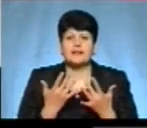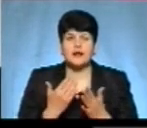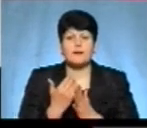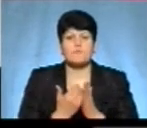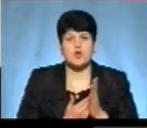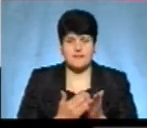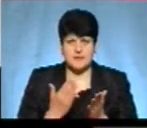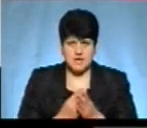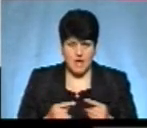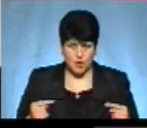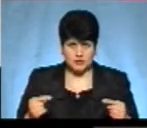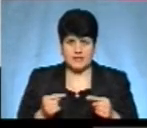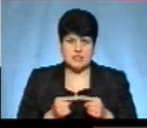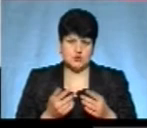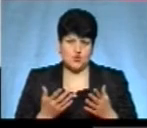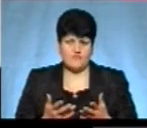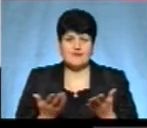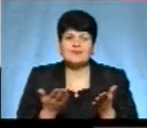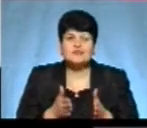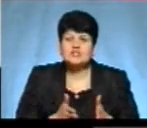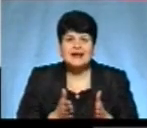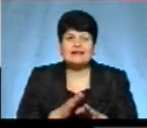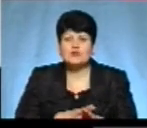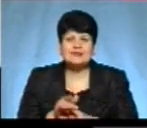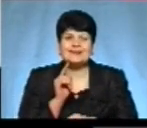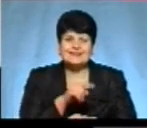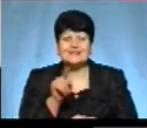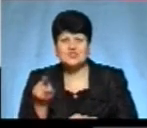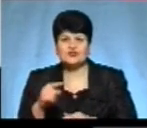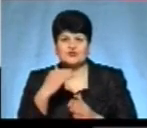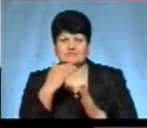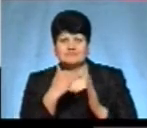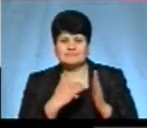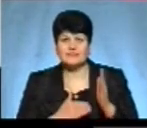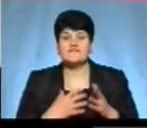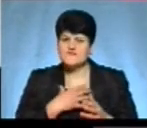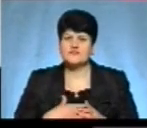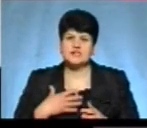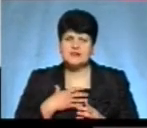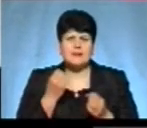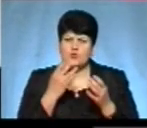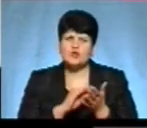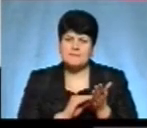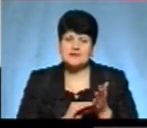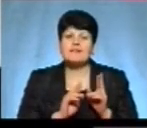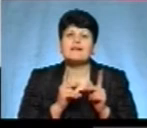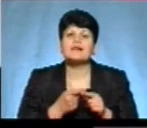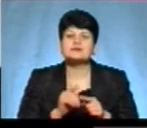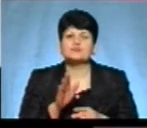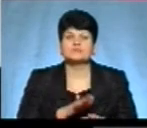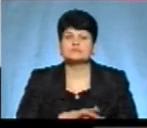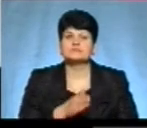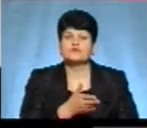програма є конкретизованою, так? Тобто, які шляхи виконання тих чи інших пунктів. Оце є важливо. Тобто, не просто написати, а як він буде це